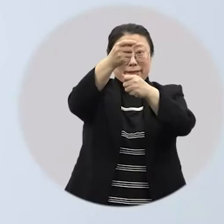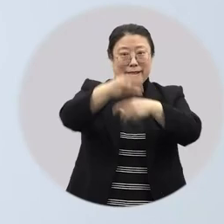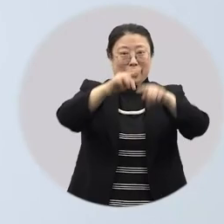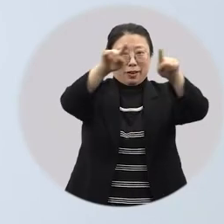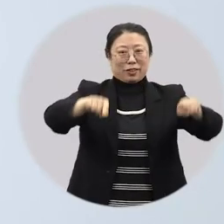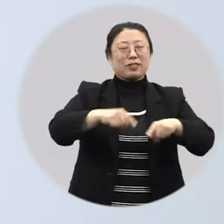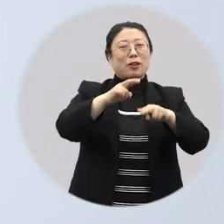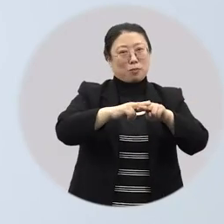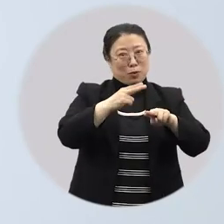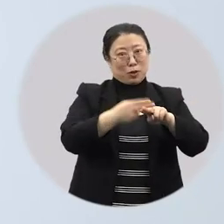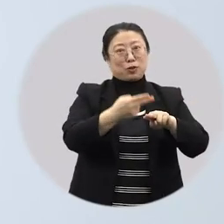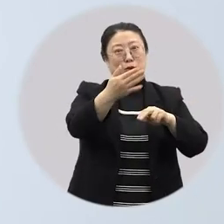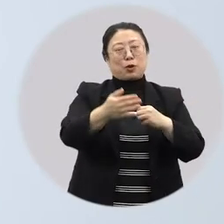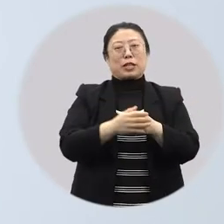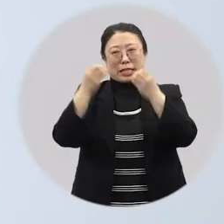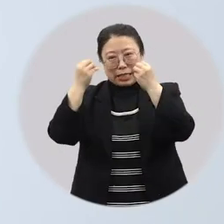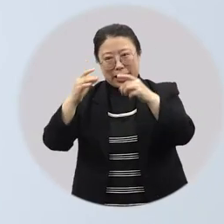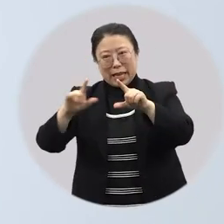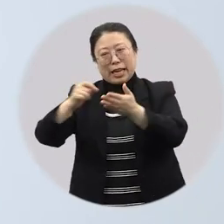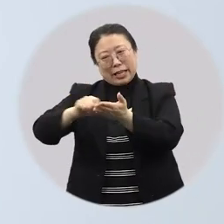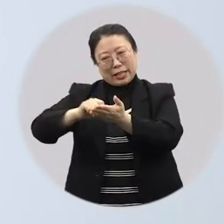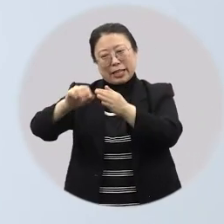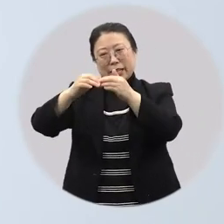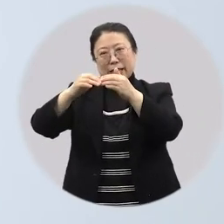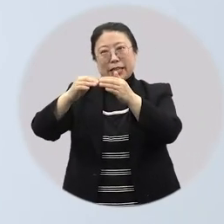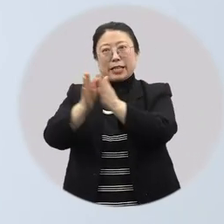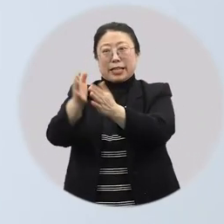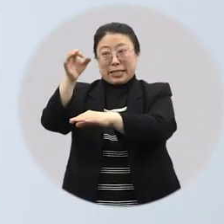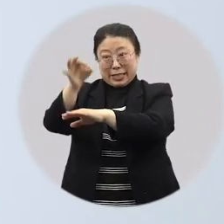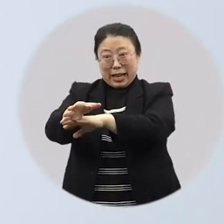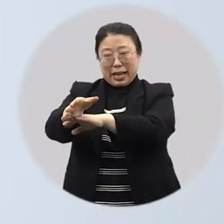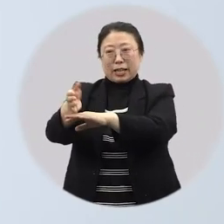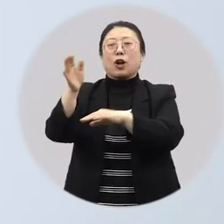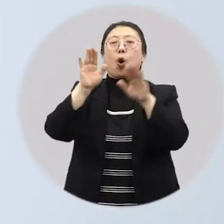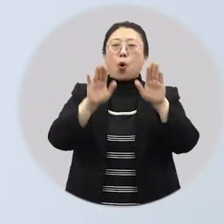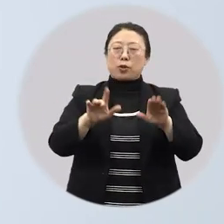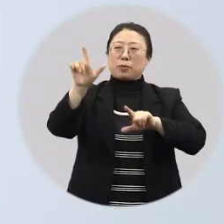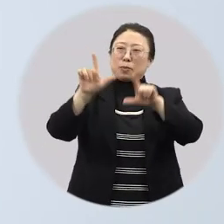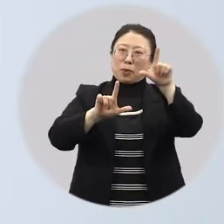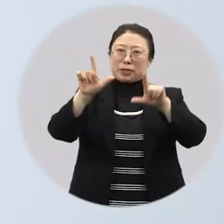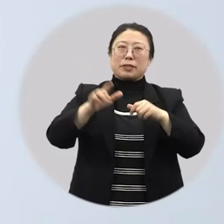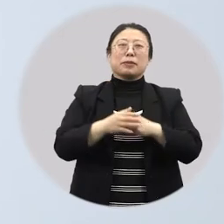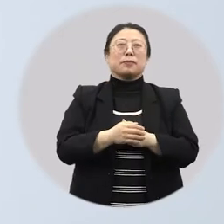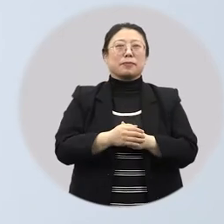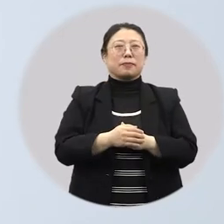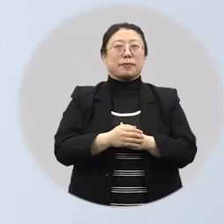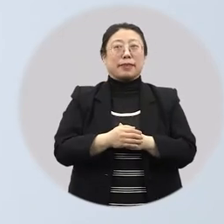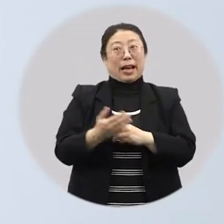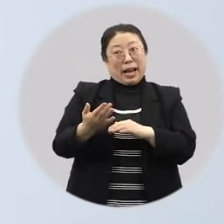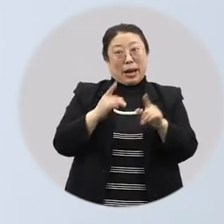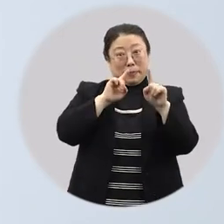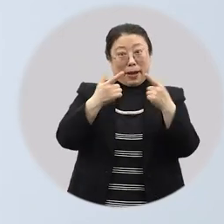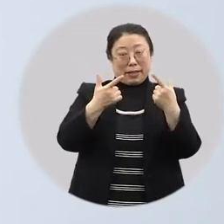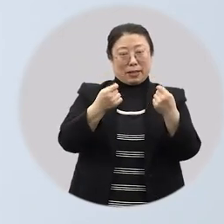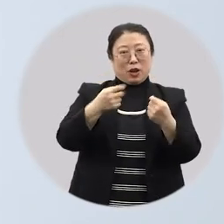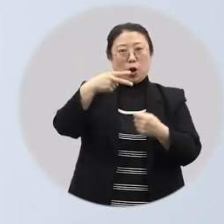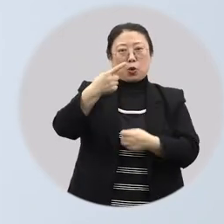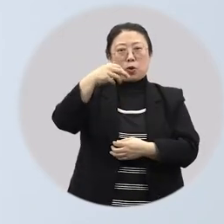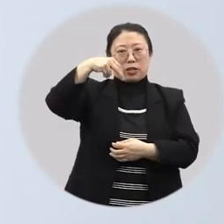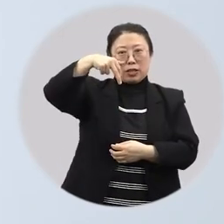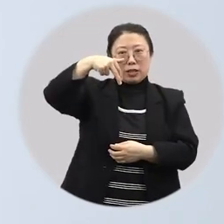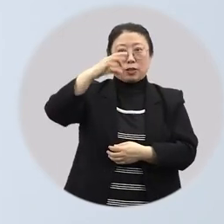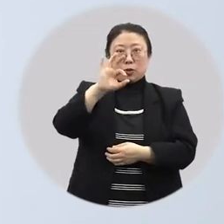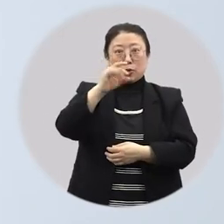연말이면 달력을 선물하거나 새해맞이 다이어리를 사기도 하는데요 이러한 오늘날 우리의 모습은 앞에서